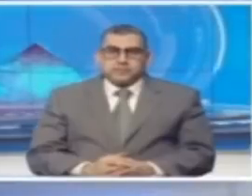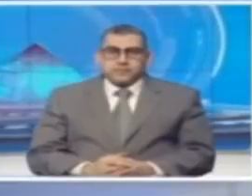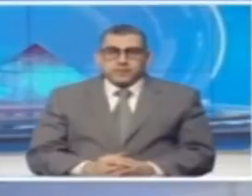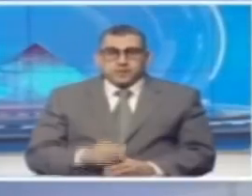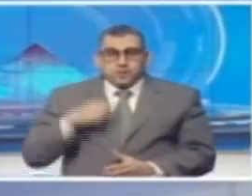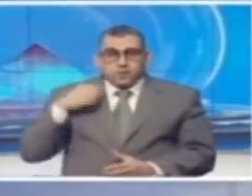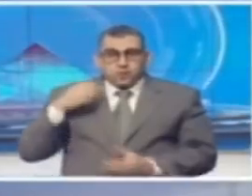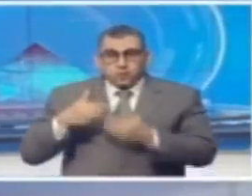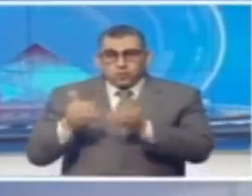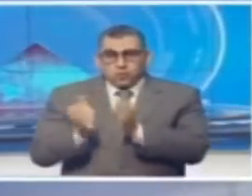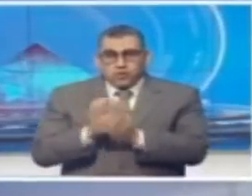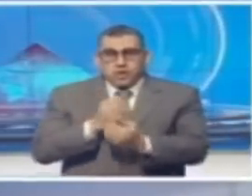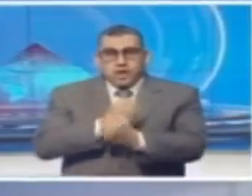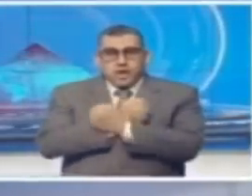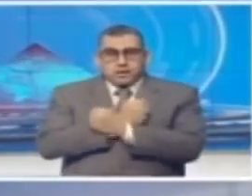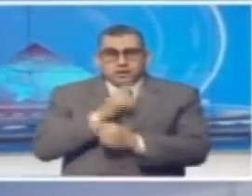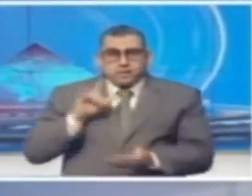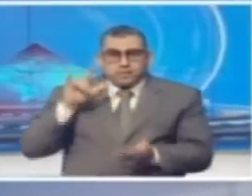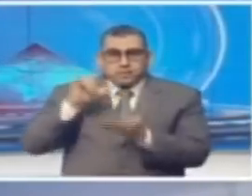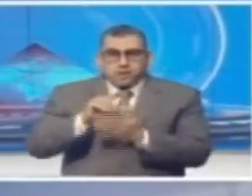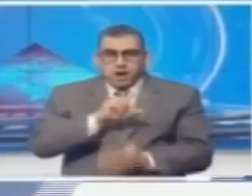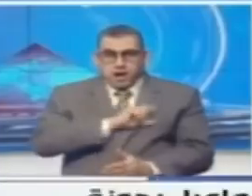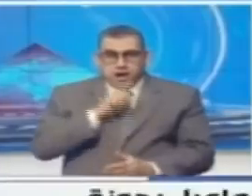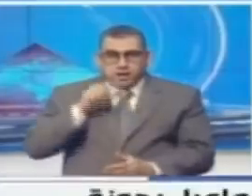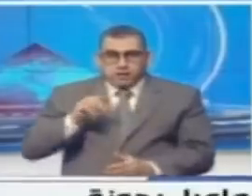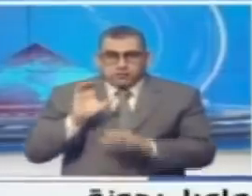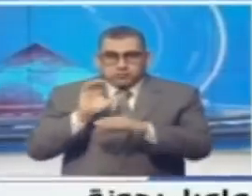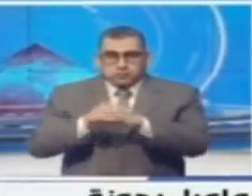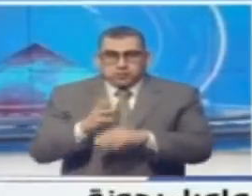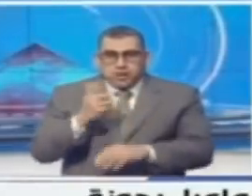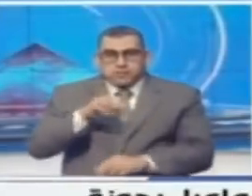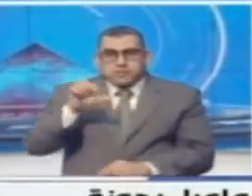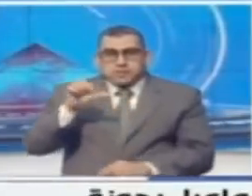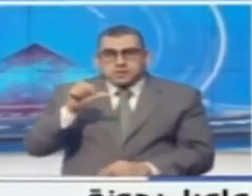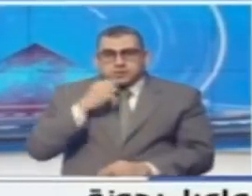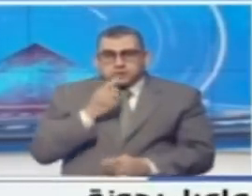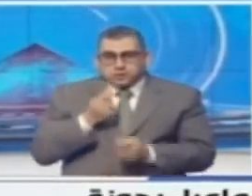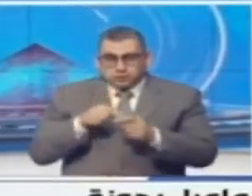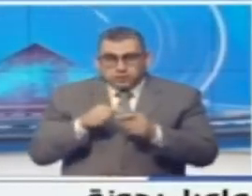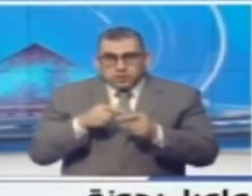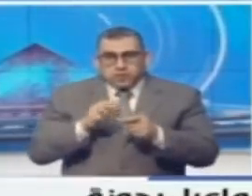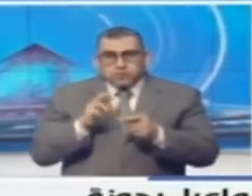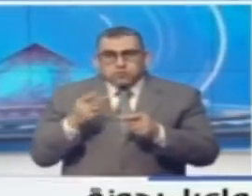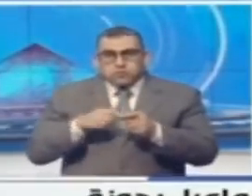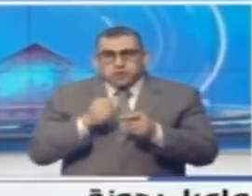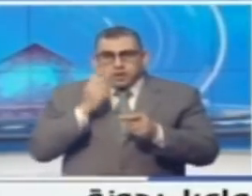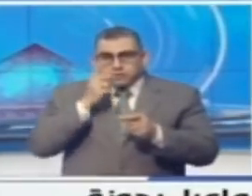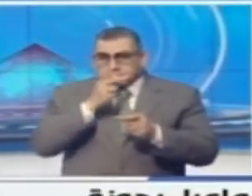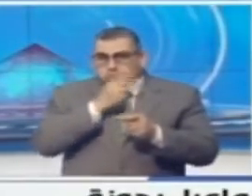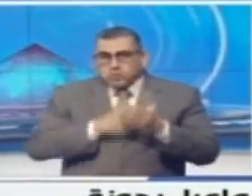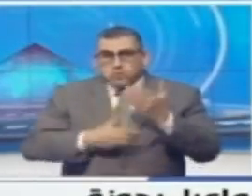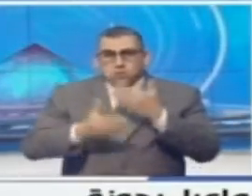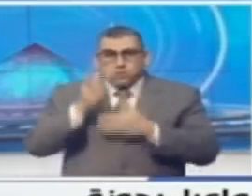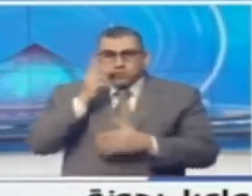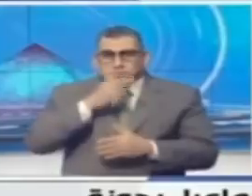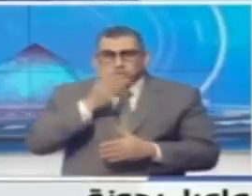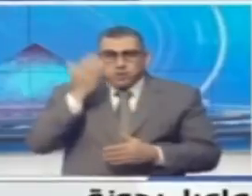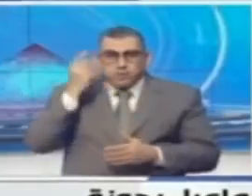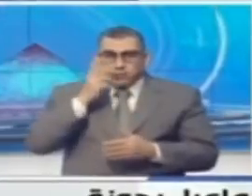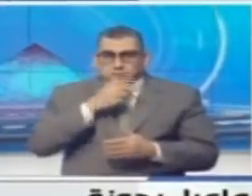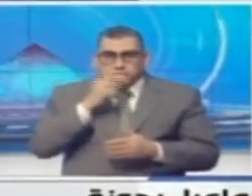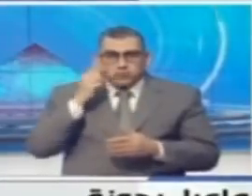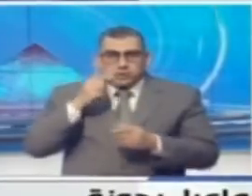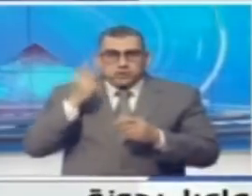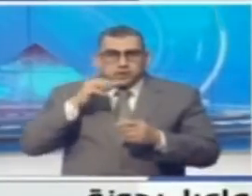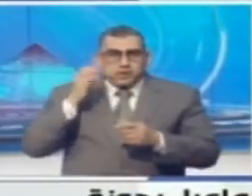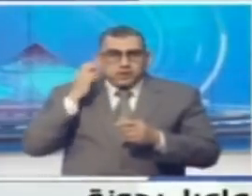قامت الوحدة الأثرية بمطار القاهرة الدولي بضبط 9 عملات معدنية ترجع إلى عصور تاريخية